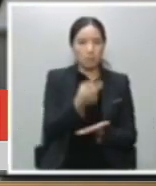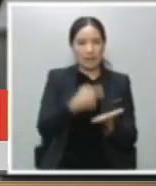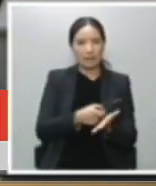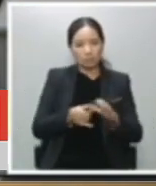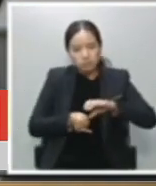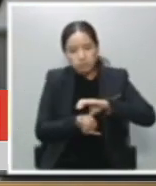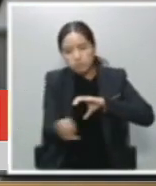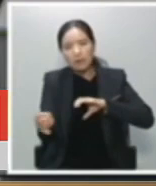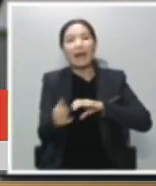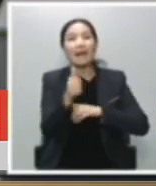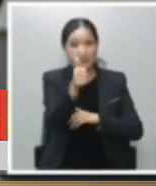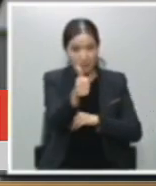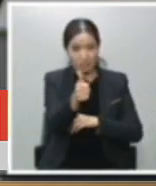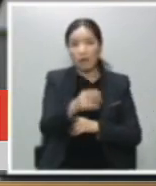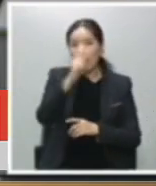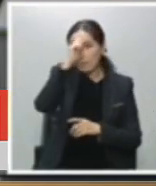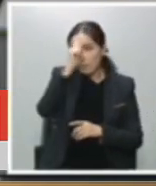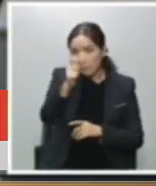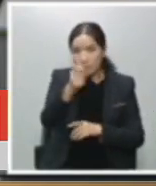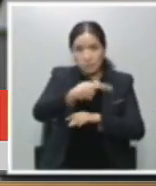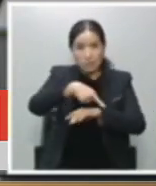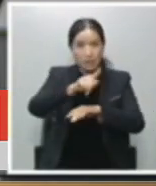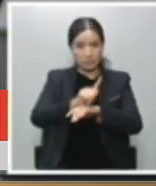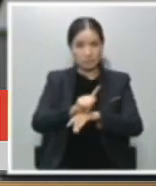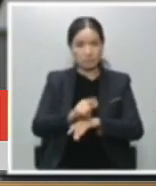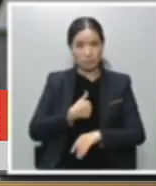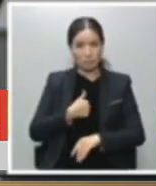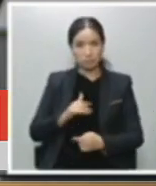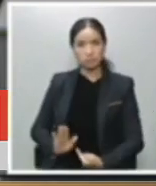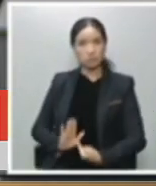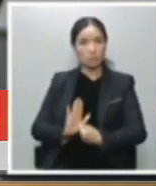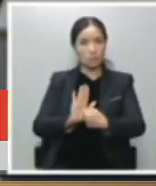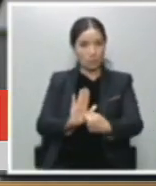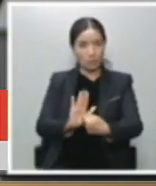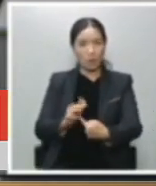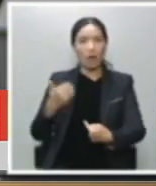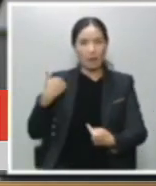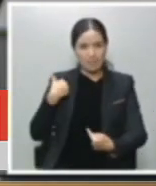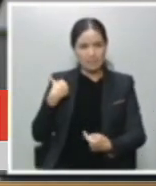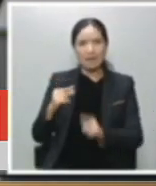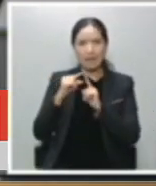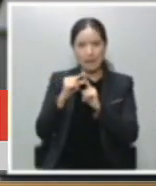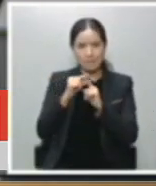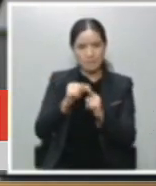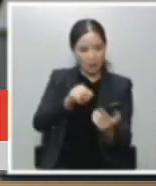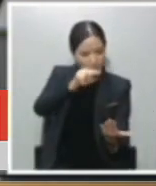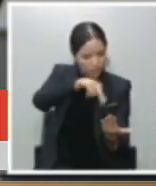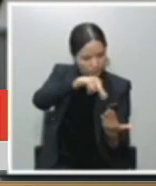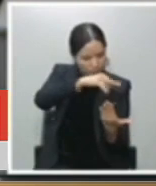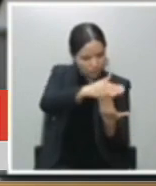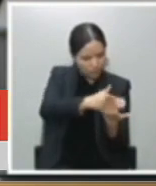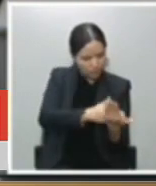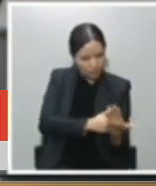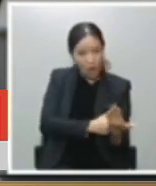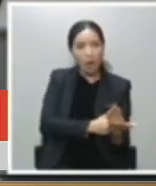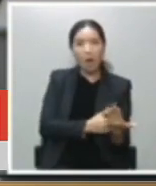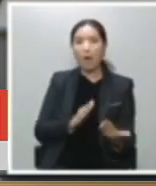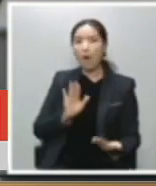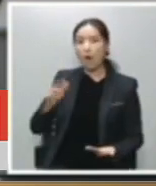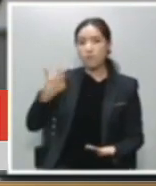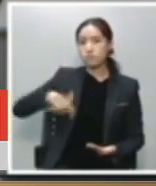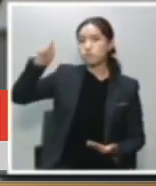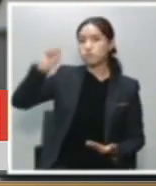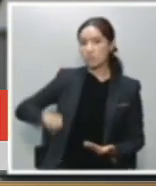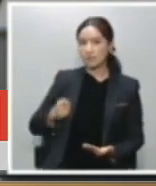ท่านประธานที่เคารพครับก็ผมขอยกตัวอย่างเคยมีคำวินิจฉัยของผู้พิพากษาเสียงส่ว